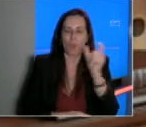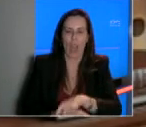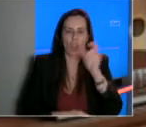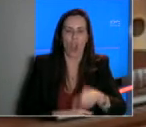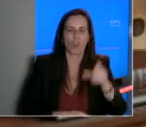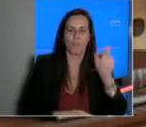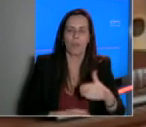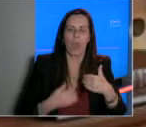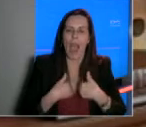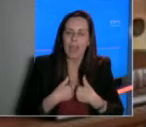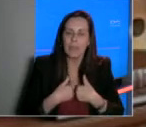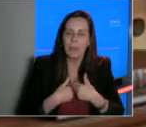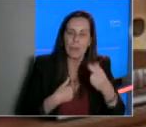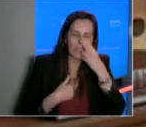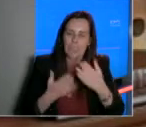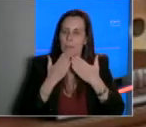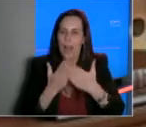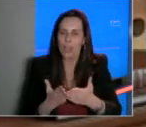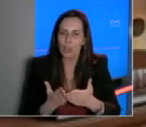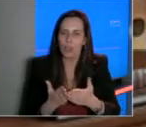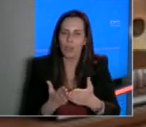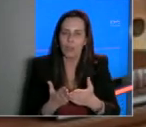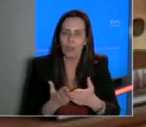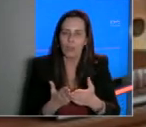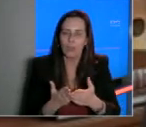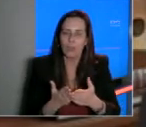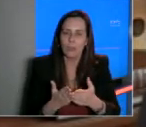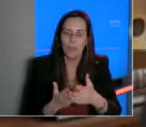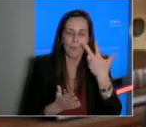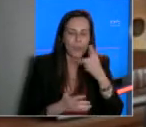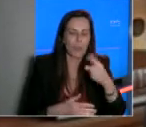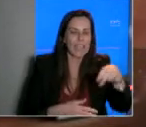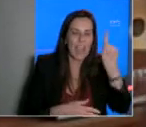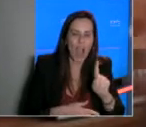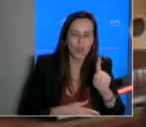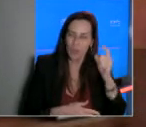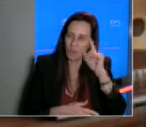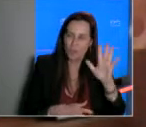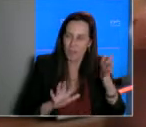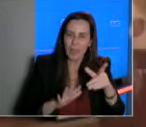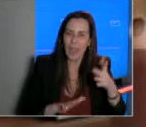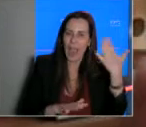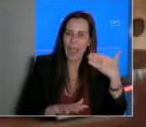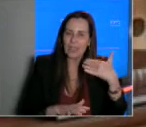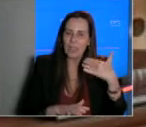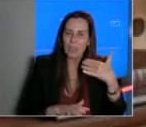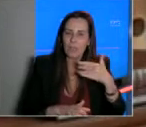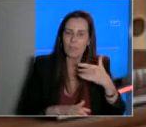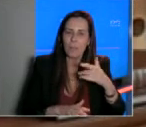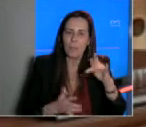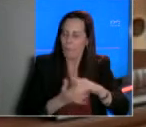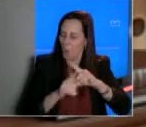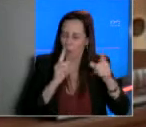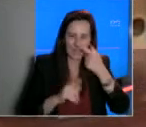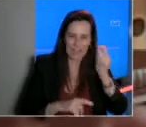אנשים, אנחנו מנסים לעזור להם. אז ב-31 בינואר, אני חושב שבאזור הזה הייתי בערך בטורינו,